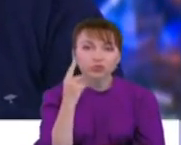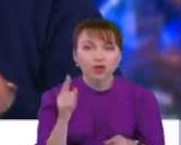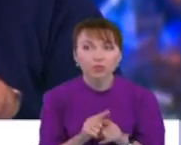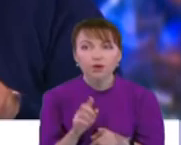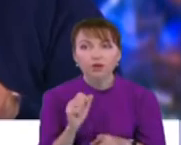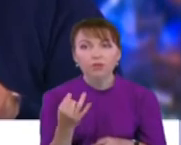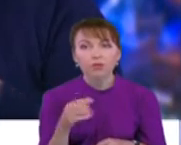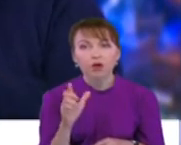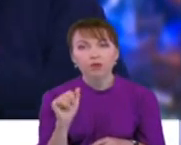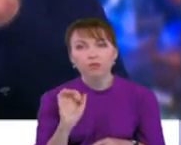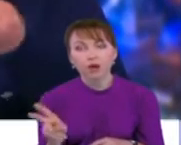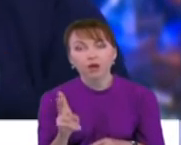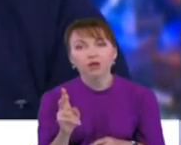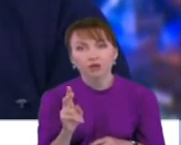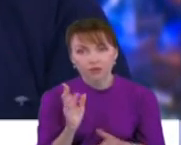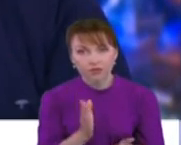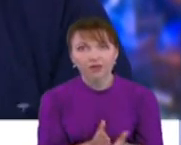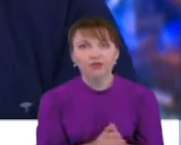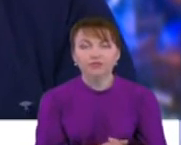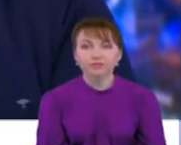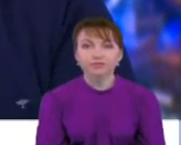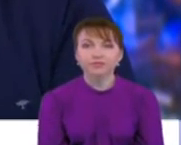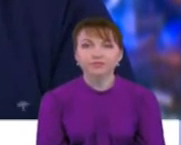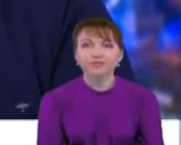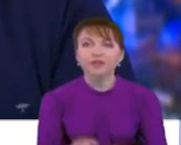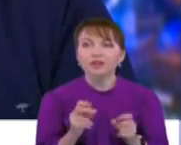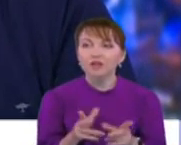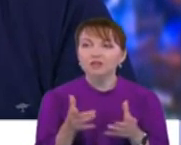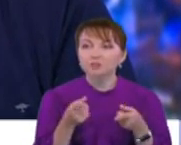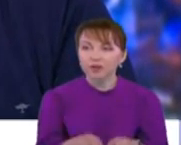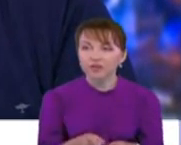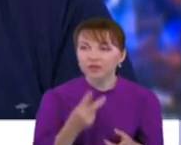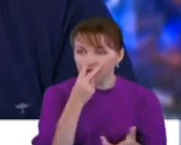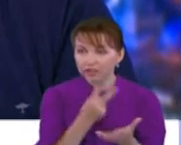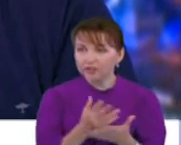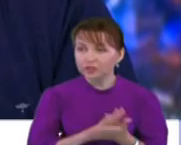немає, але він є. Ви його не бачите, але він є. Як насправді виглядає ситуація?